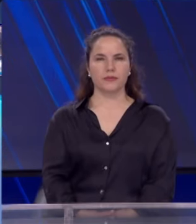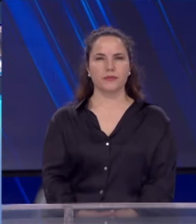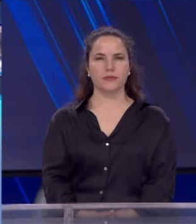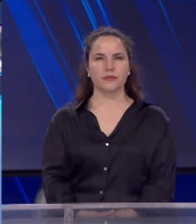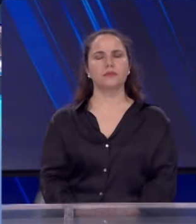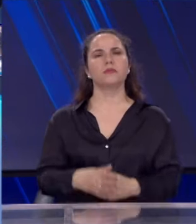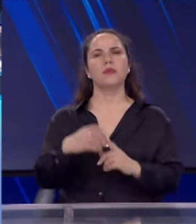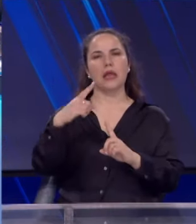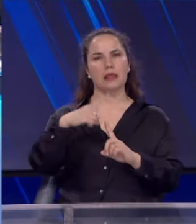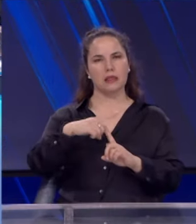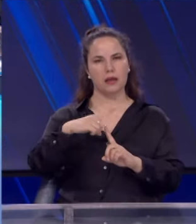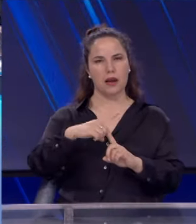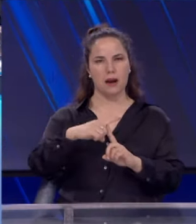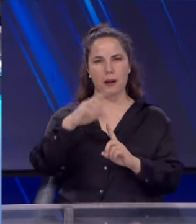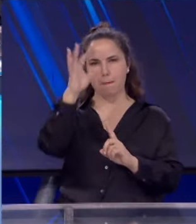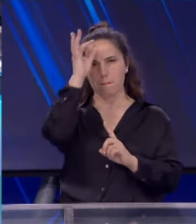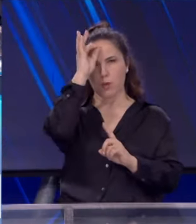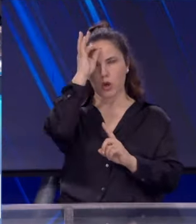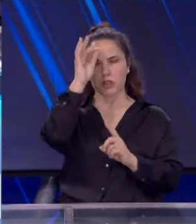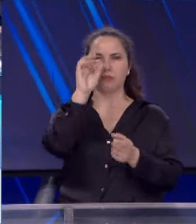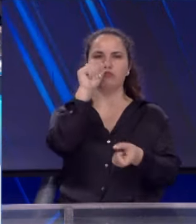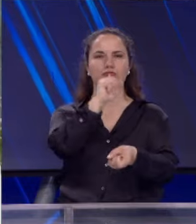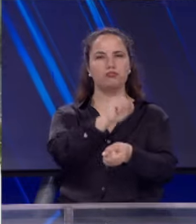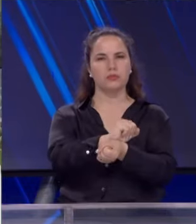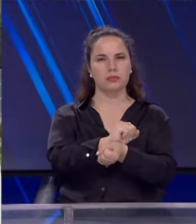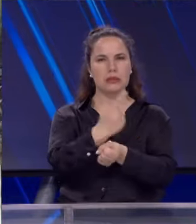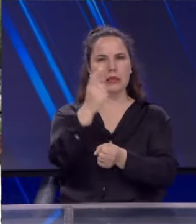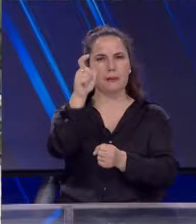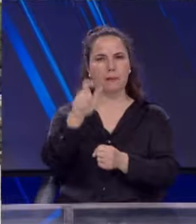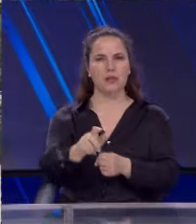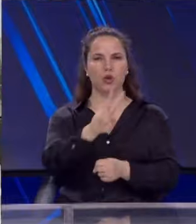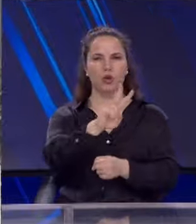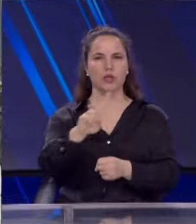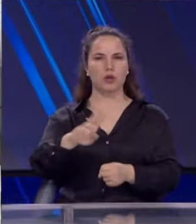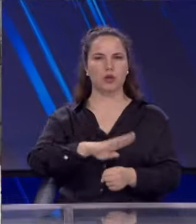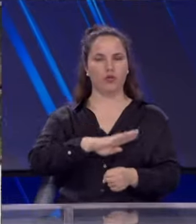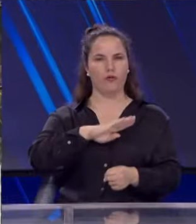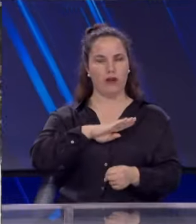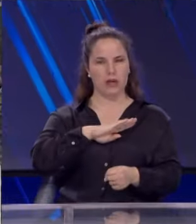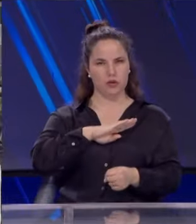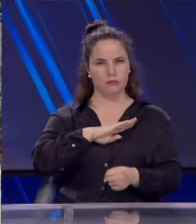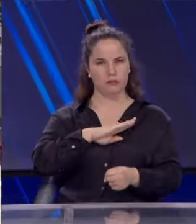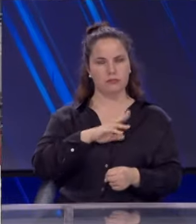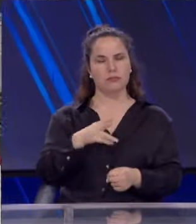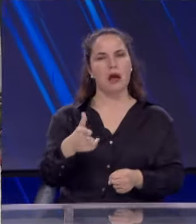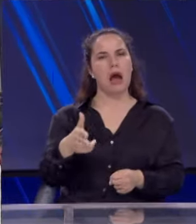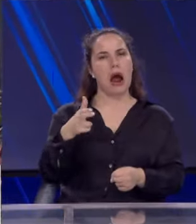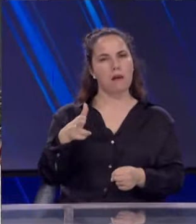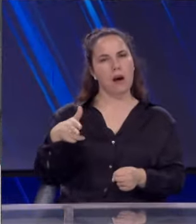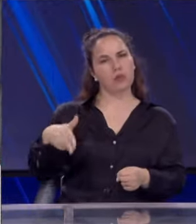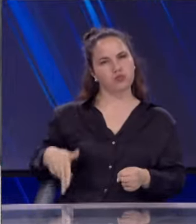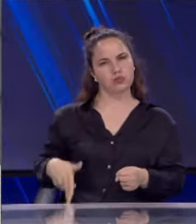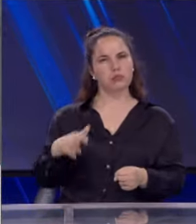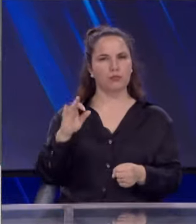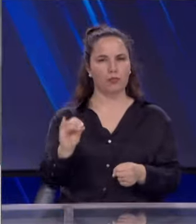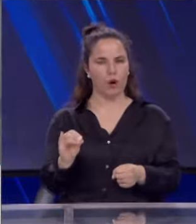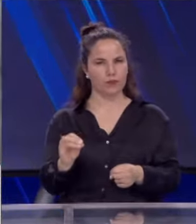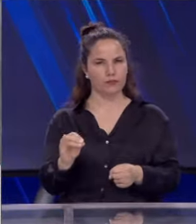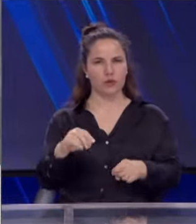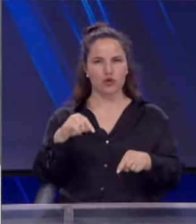Në Tiranë, policia ka arrestuar një 22 vjeçar i cili po lëviste i armatosur. Sektori i trafiqeve ka arritur